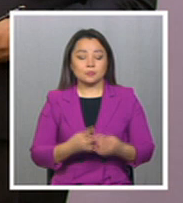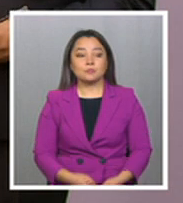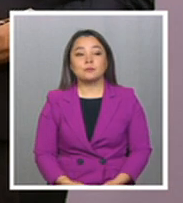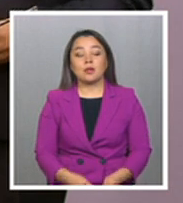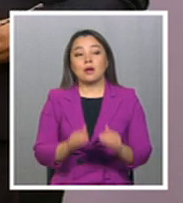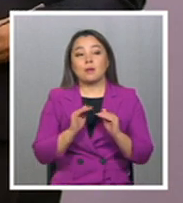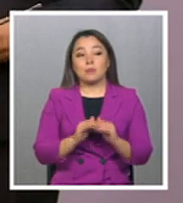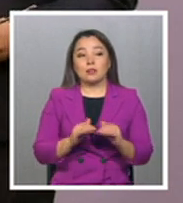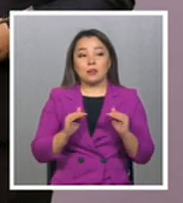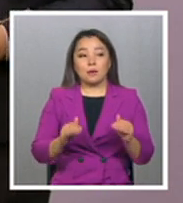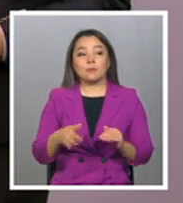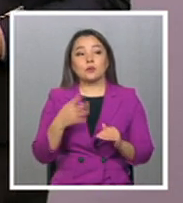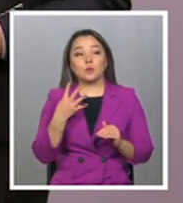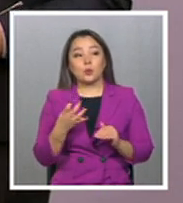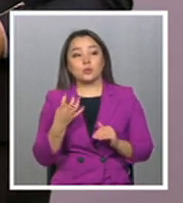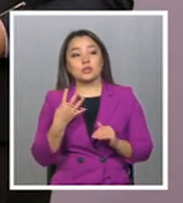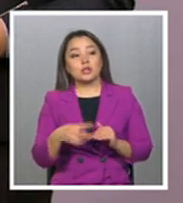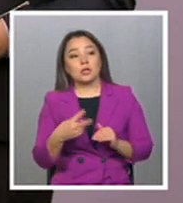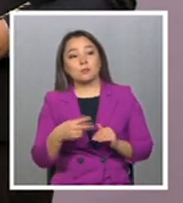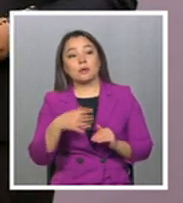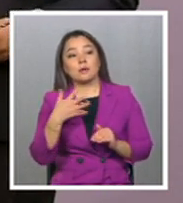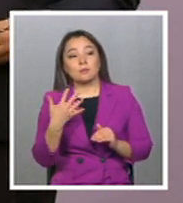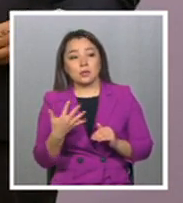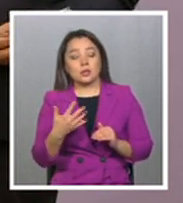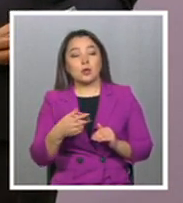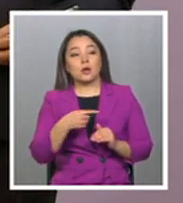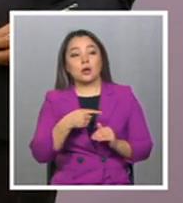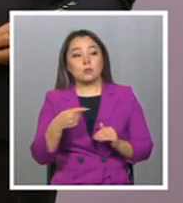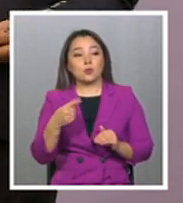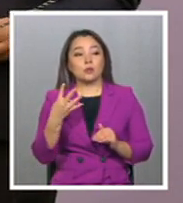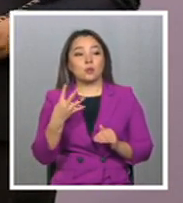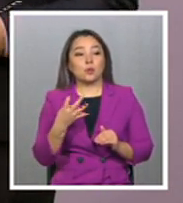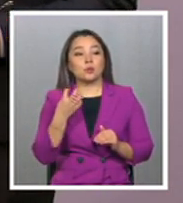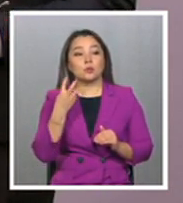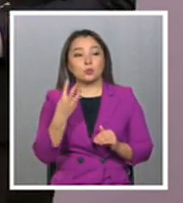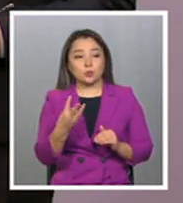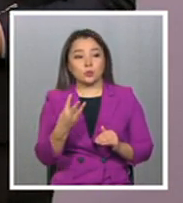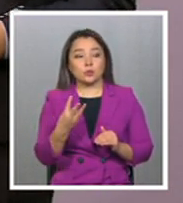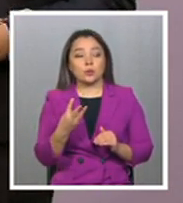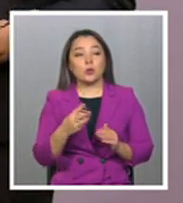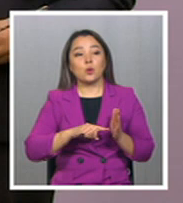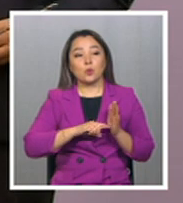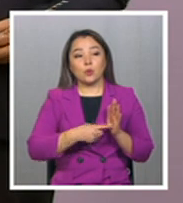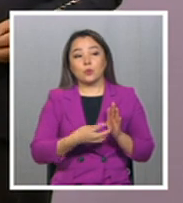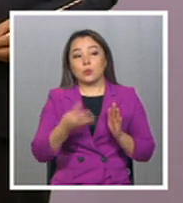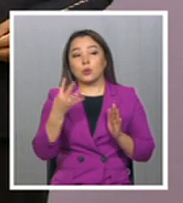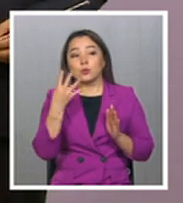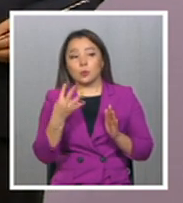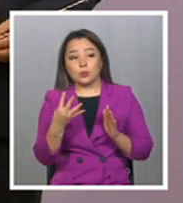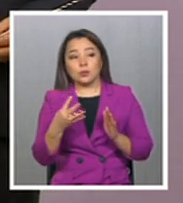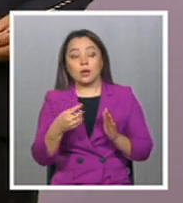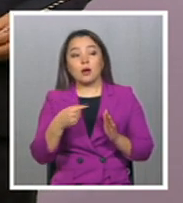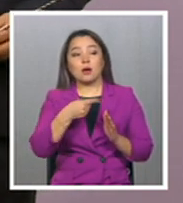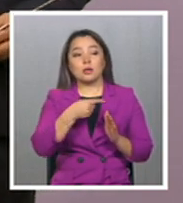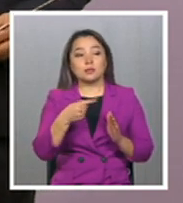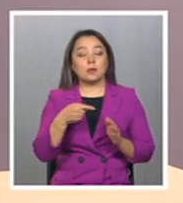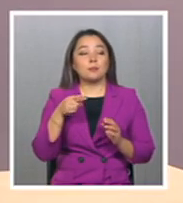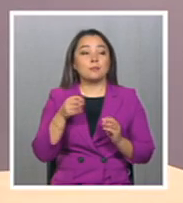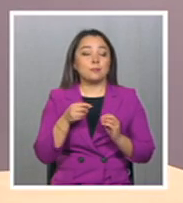Балалар, 425 пен 403-тің айырмасының 4-ке көбейтіндісін 1000-нан